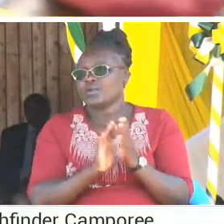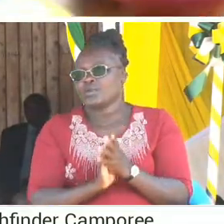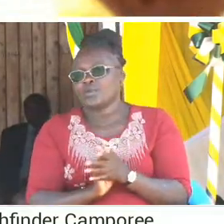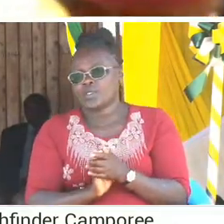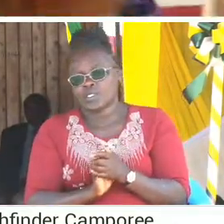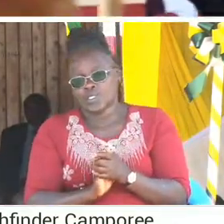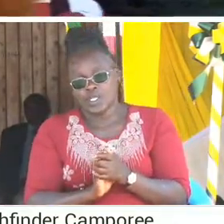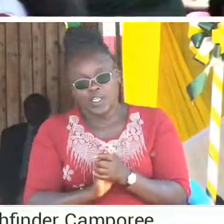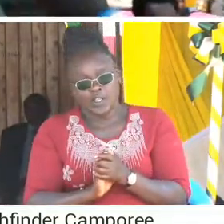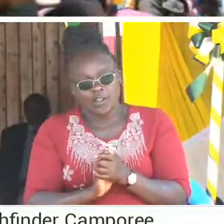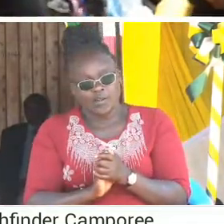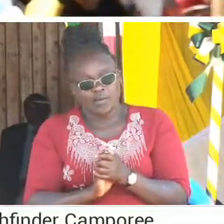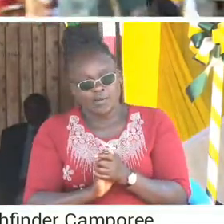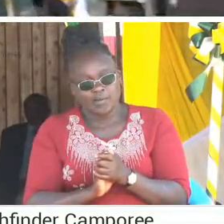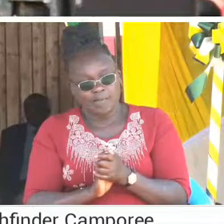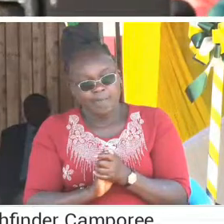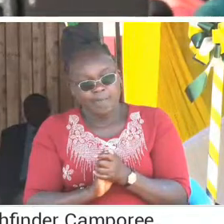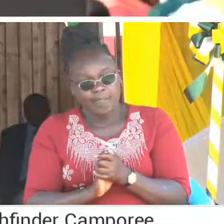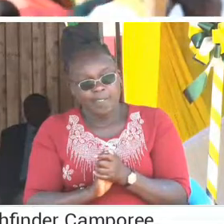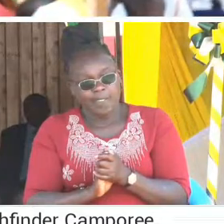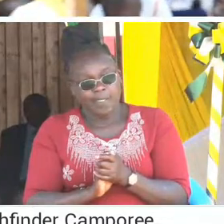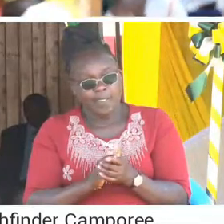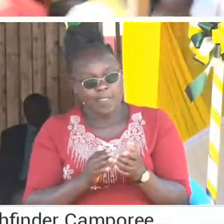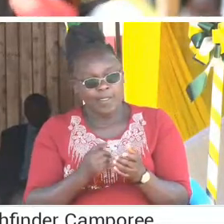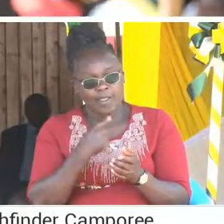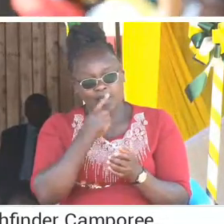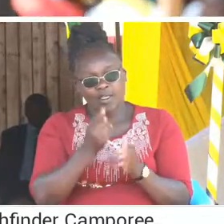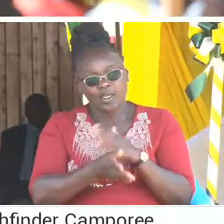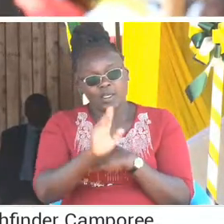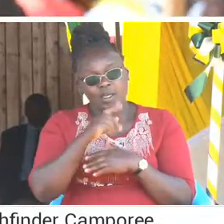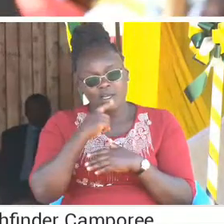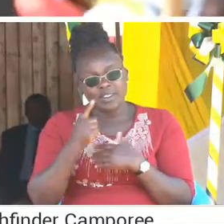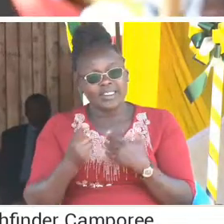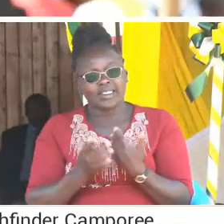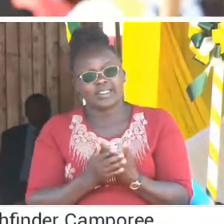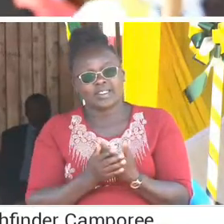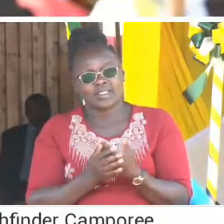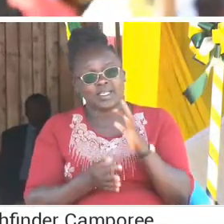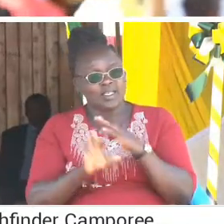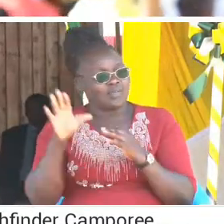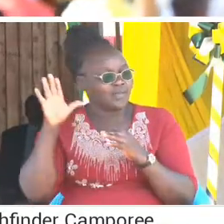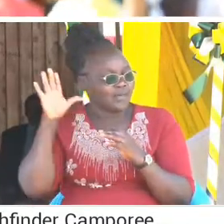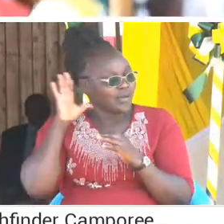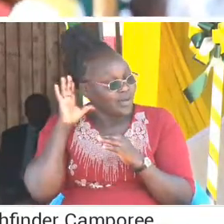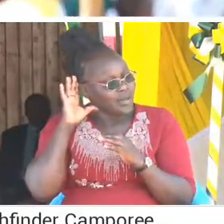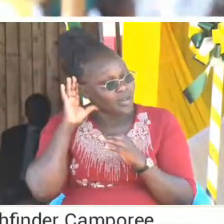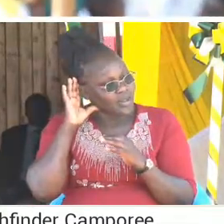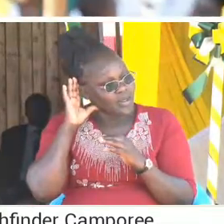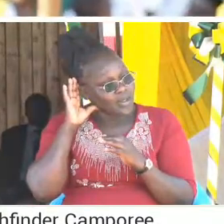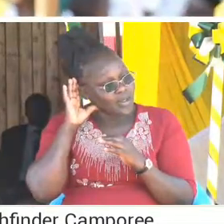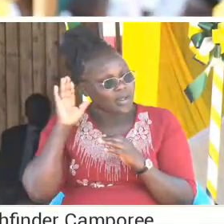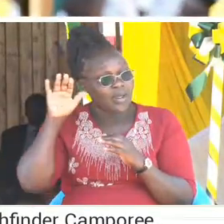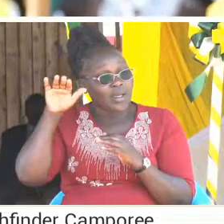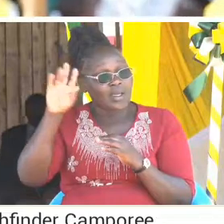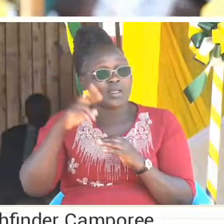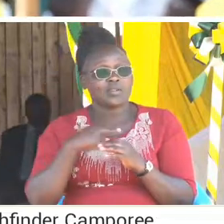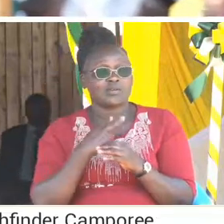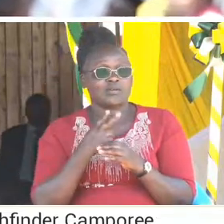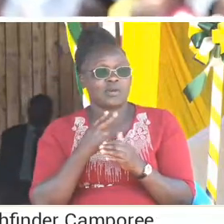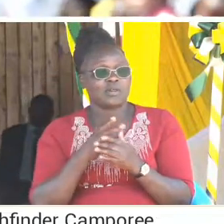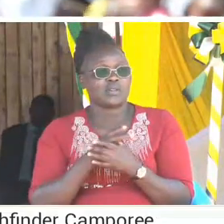Yaani Mungu anasema hivi, ukisikia sauti yake na kufuata maagizo